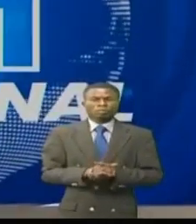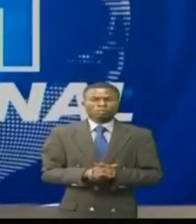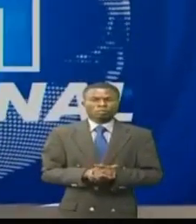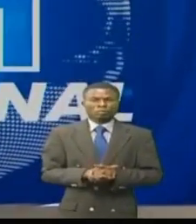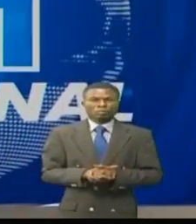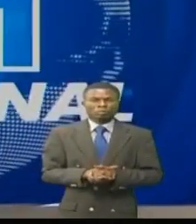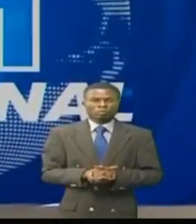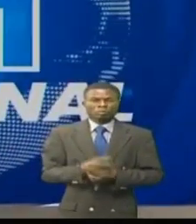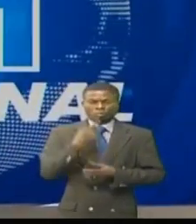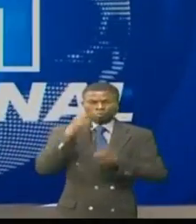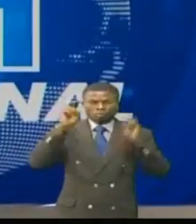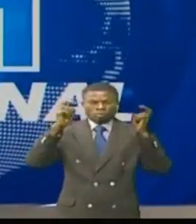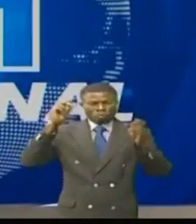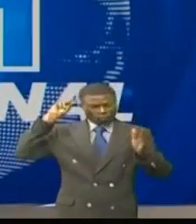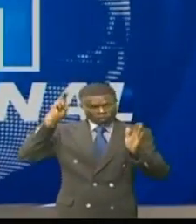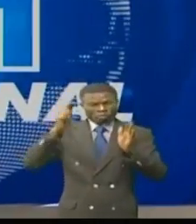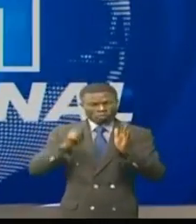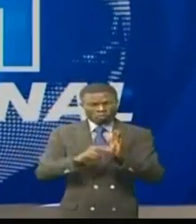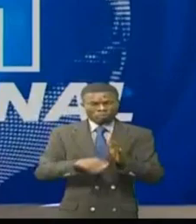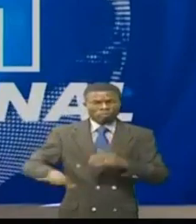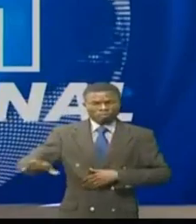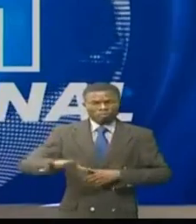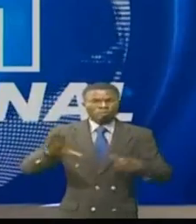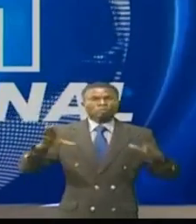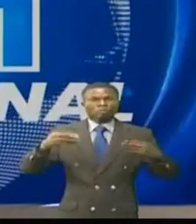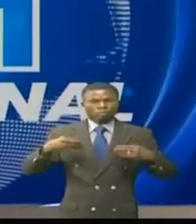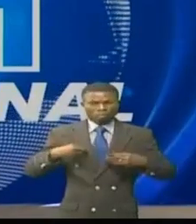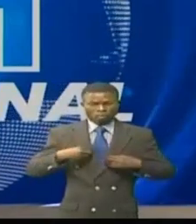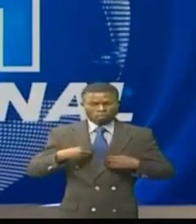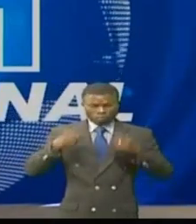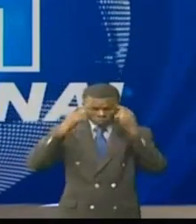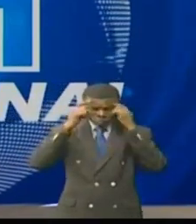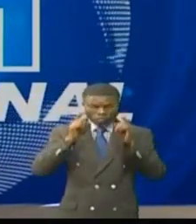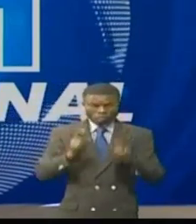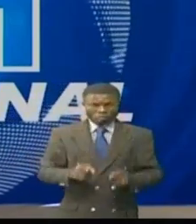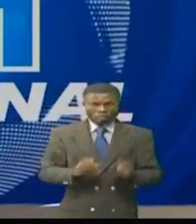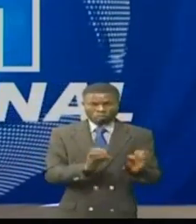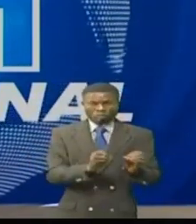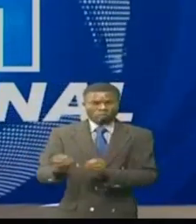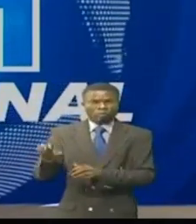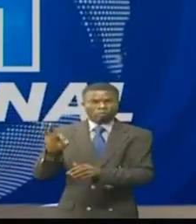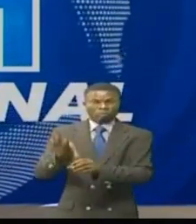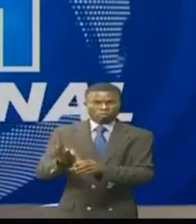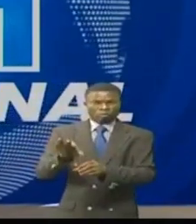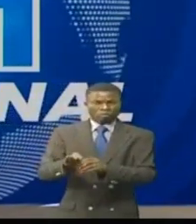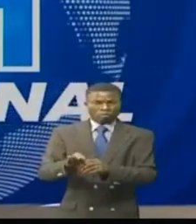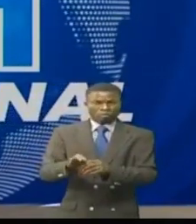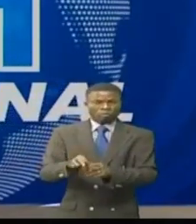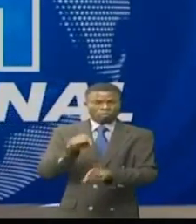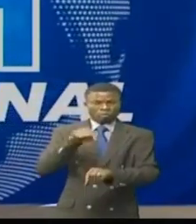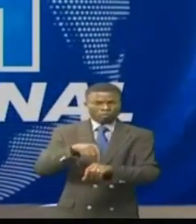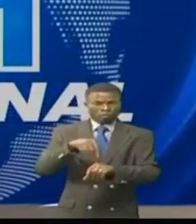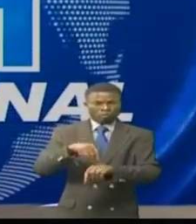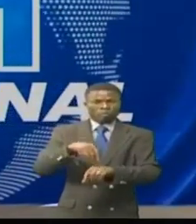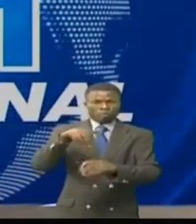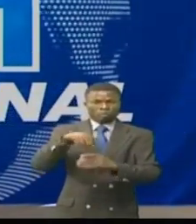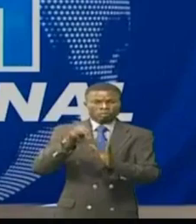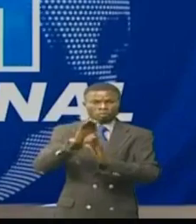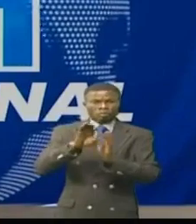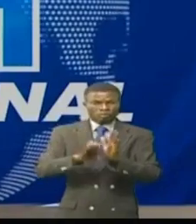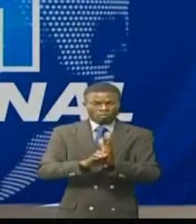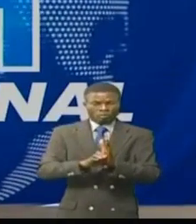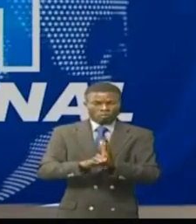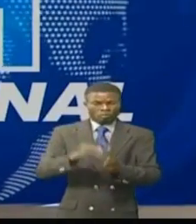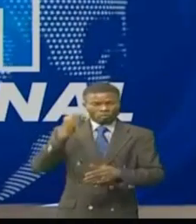Je l'ai dit au sommaire, le gouvernement de la République réaffirme sa détermination d'organiser les élections dans le délai constitutionnel. À en croire